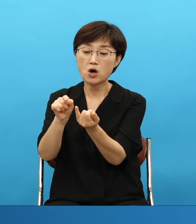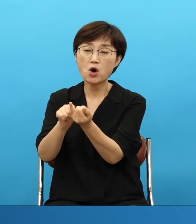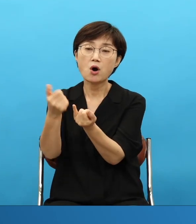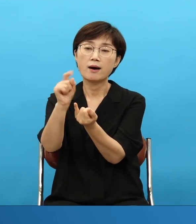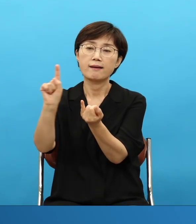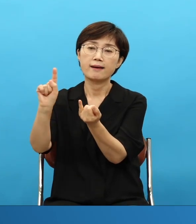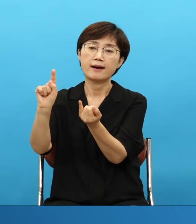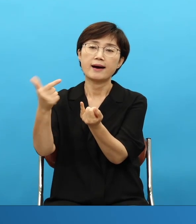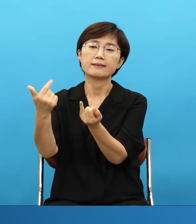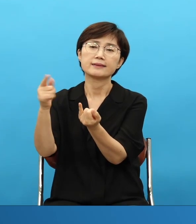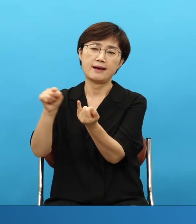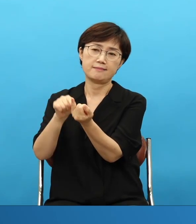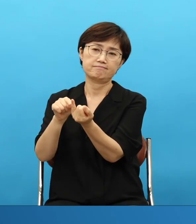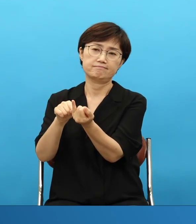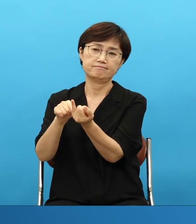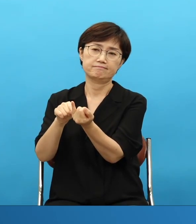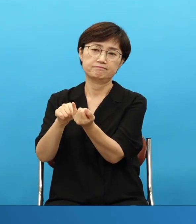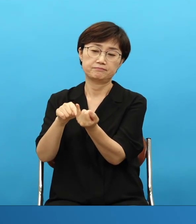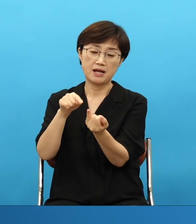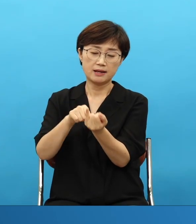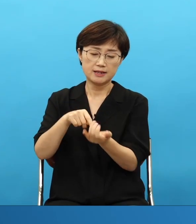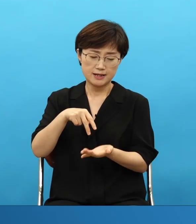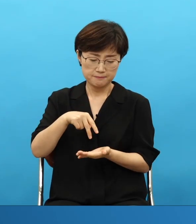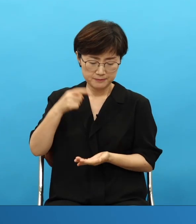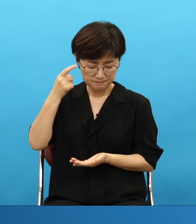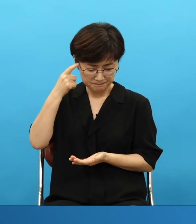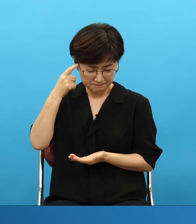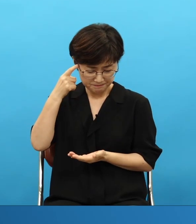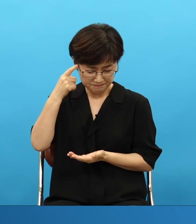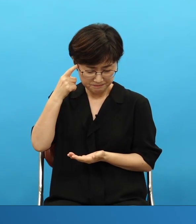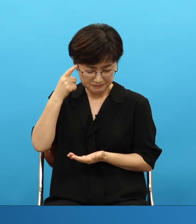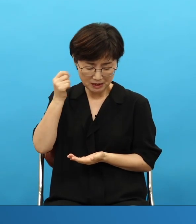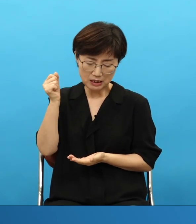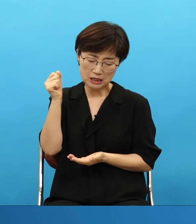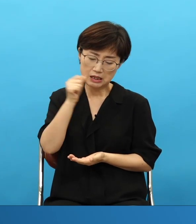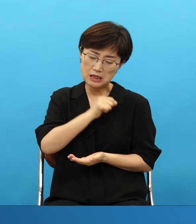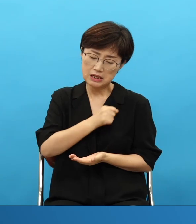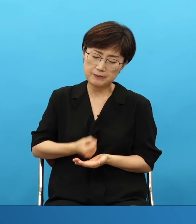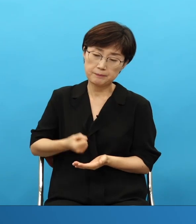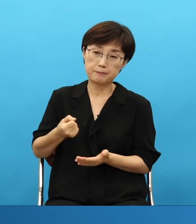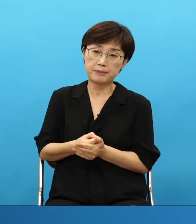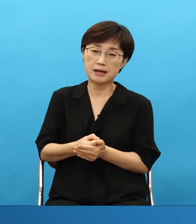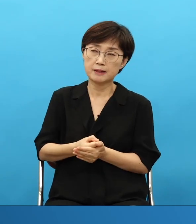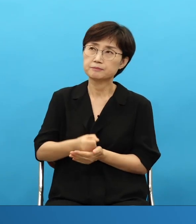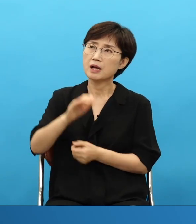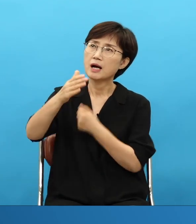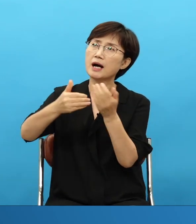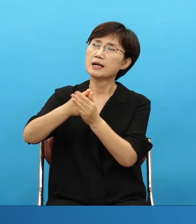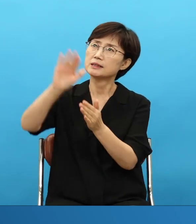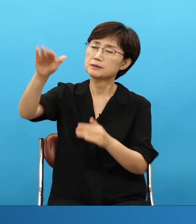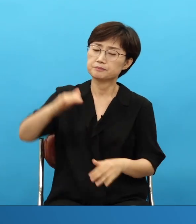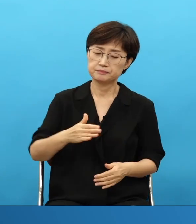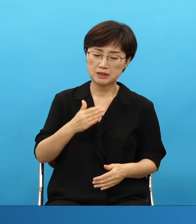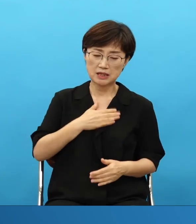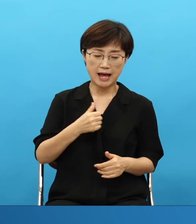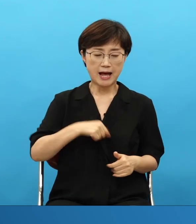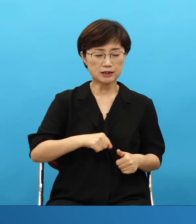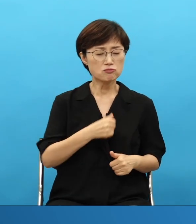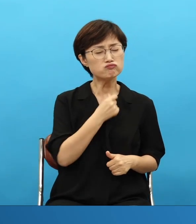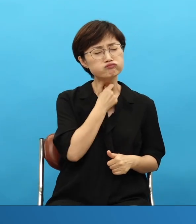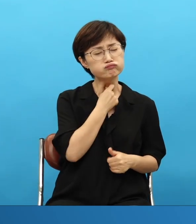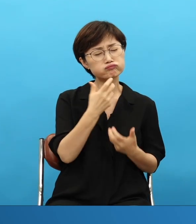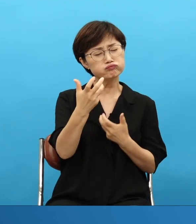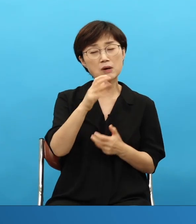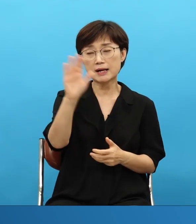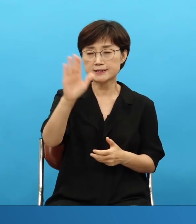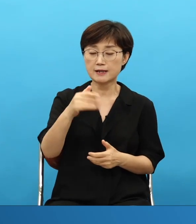Hannah arose. 하나님 나에게 나시린을 주옵소서. God, give me a 전에는 Nazarite. 나를 위해 기도했는데 이제는 아닙니다. 하나님